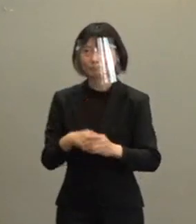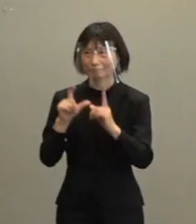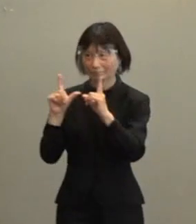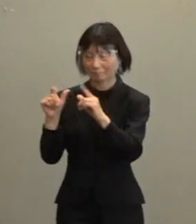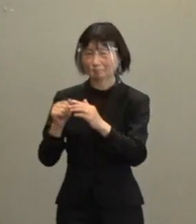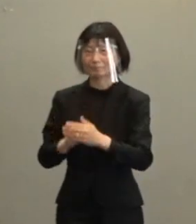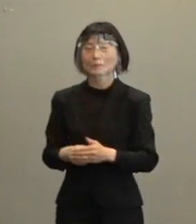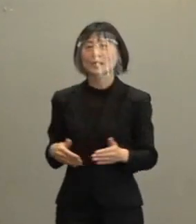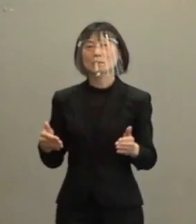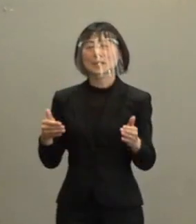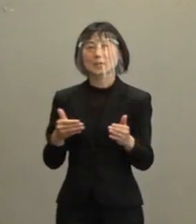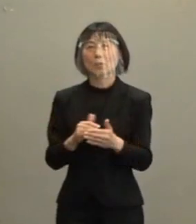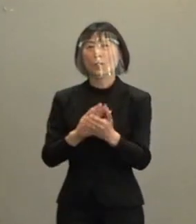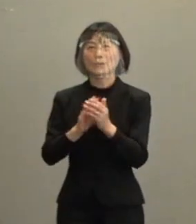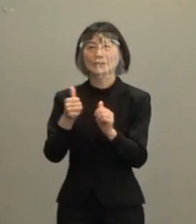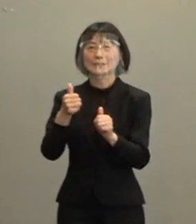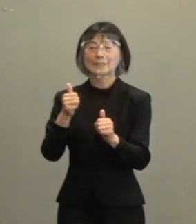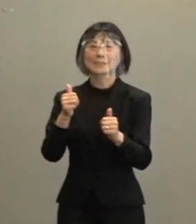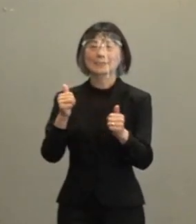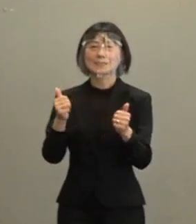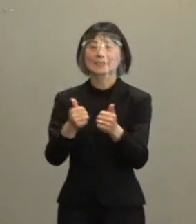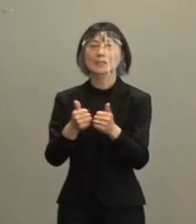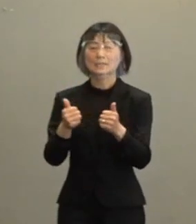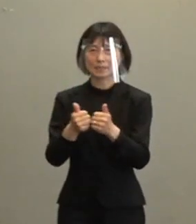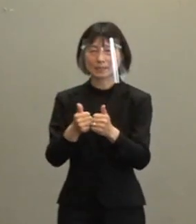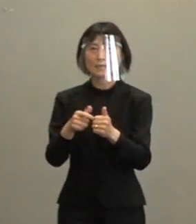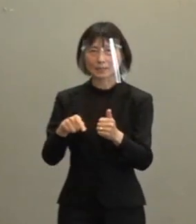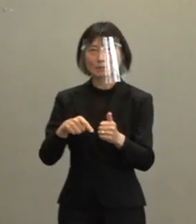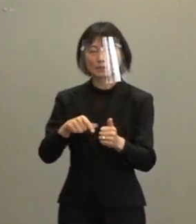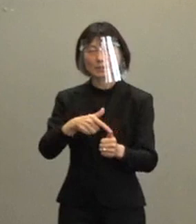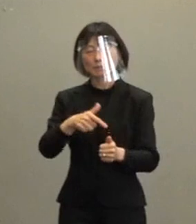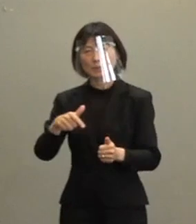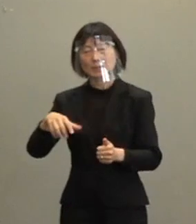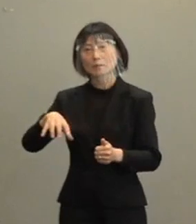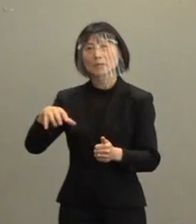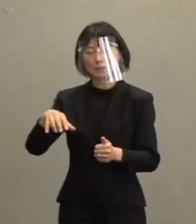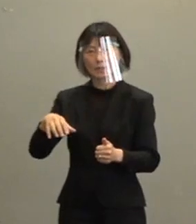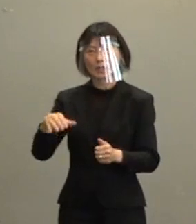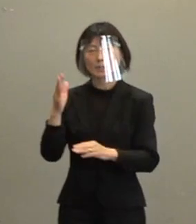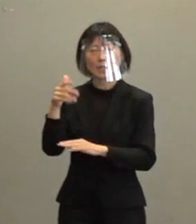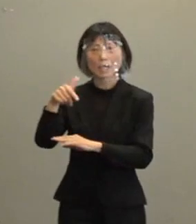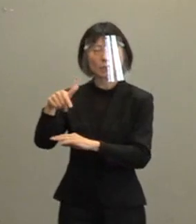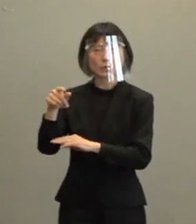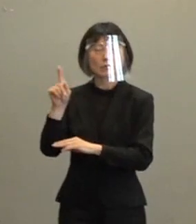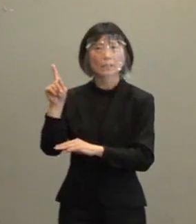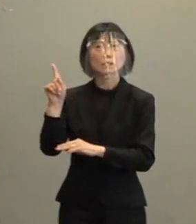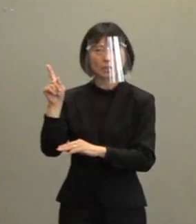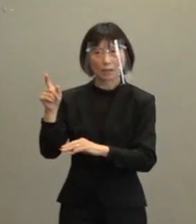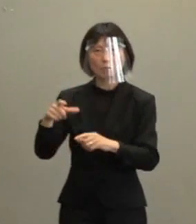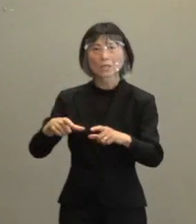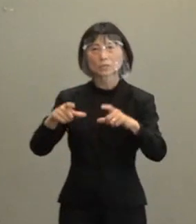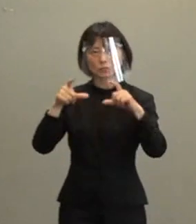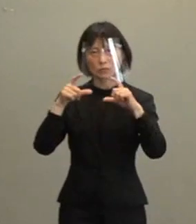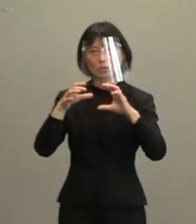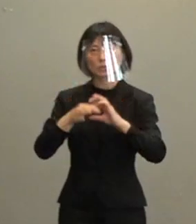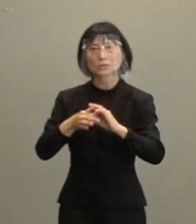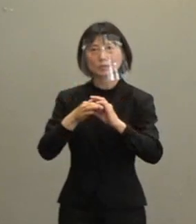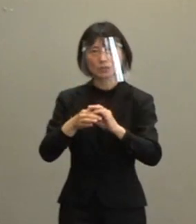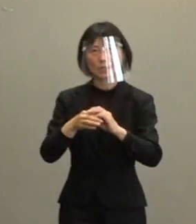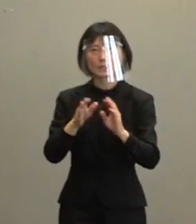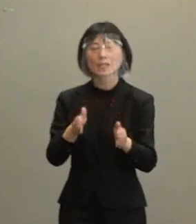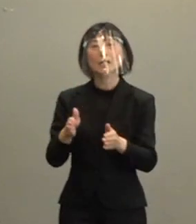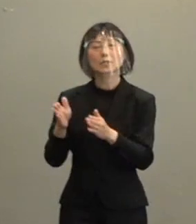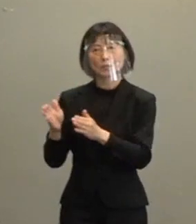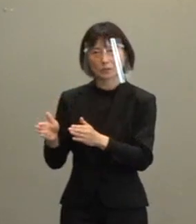これまでも知事会やさまざまな場面を通して政府にはですね、このマスクの着用に関して整理を